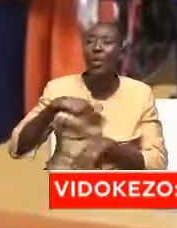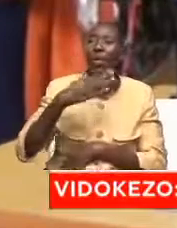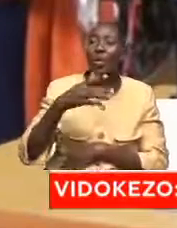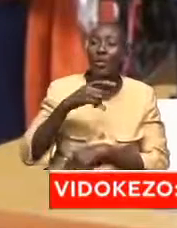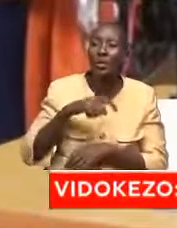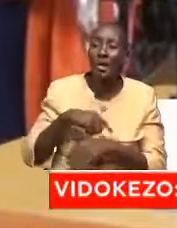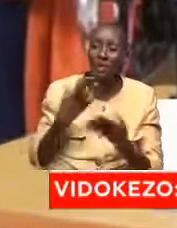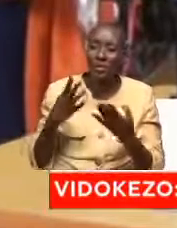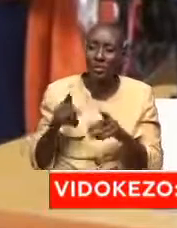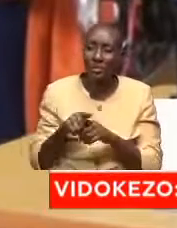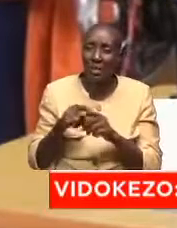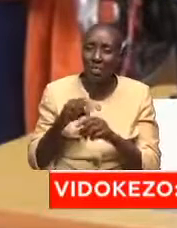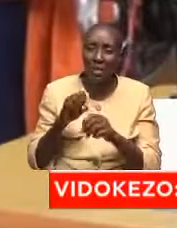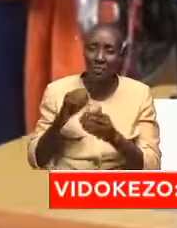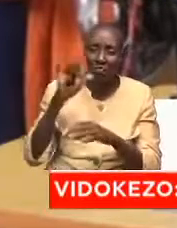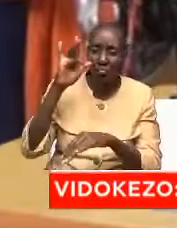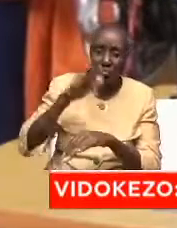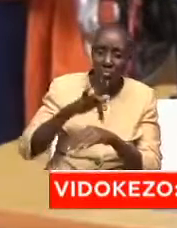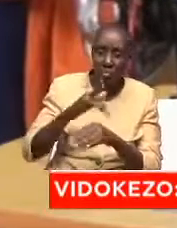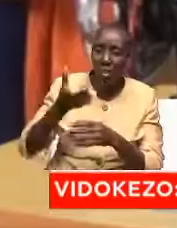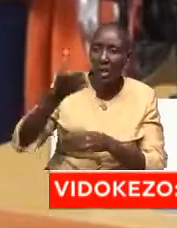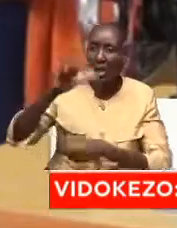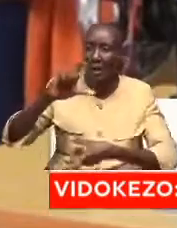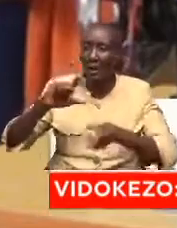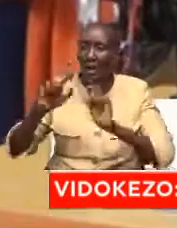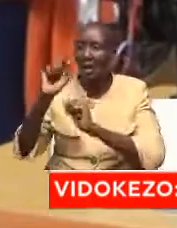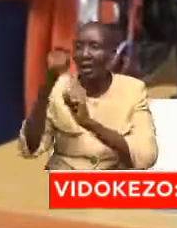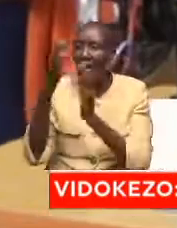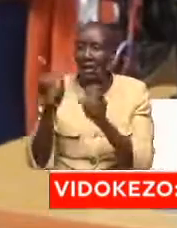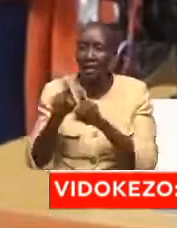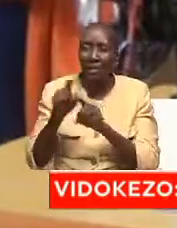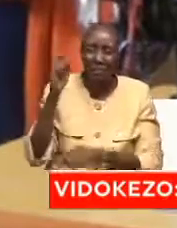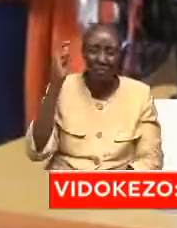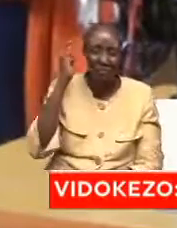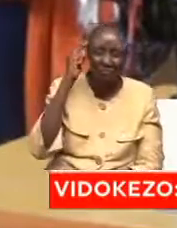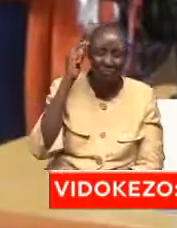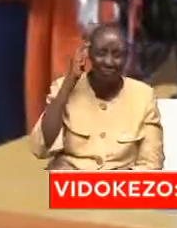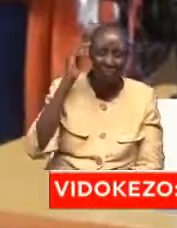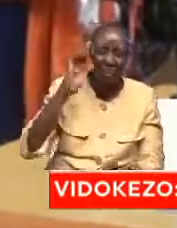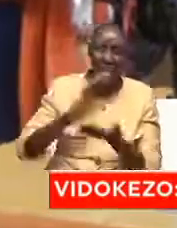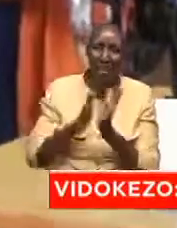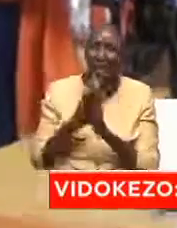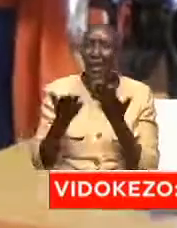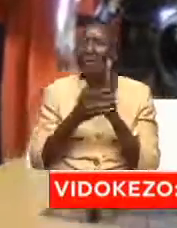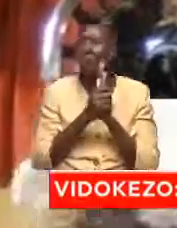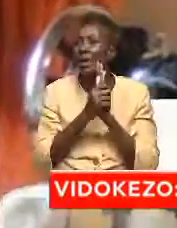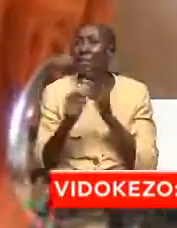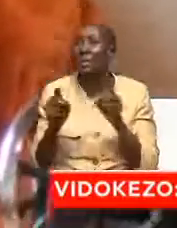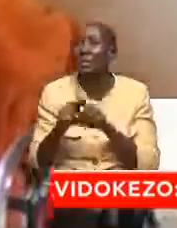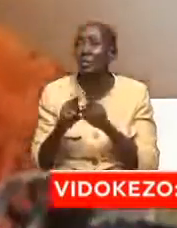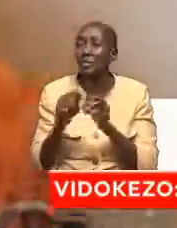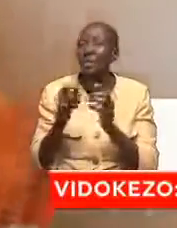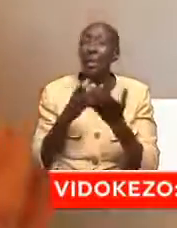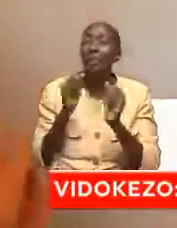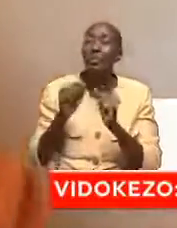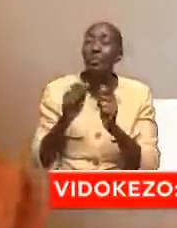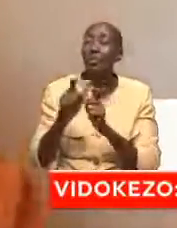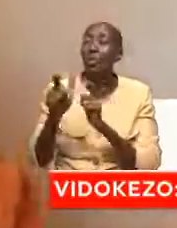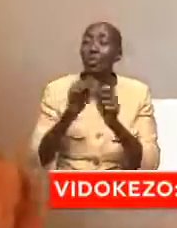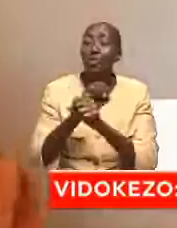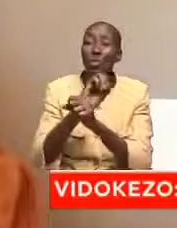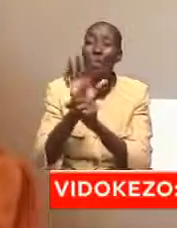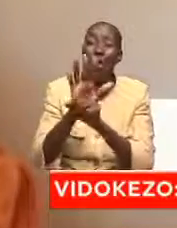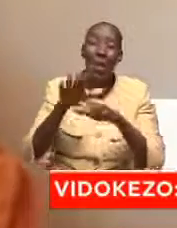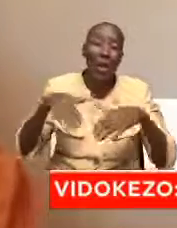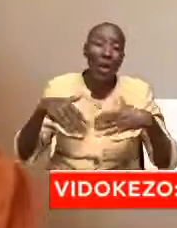na ongezeko la maambukizi, ndivyo Wakenya wanapozidi kupiga bongo na kuwa bunifu zaidi ya jinsi ya kukabili janga la corona.